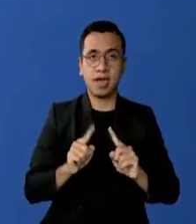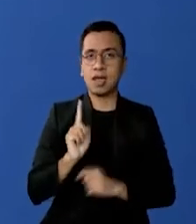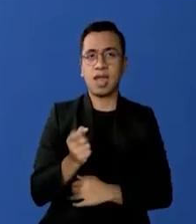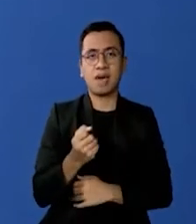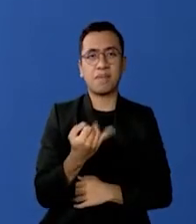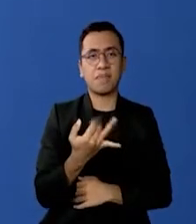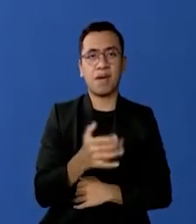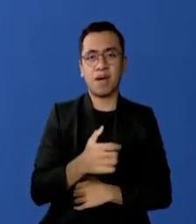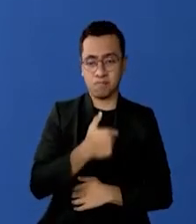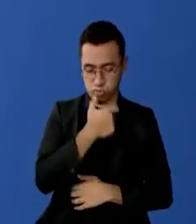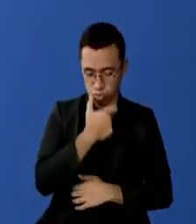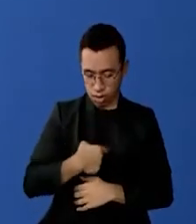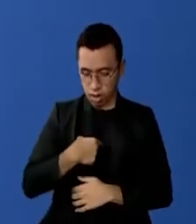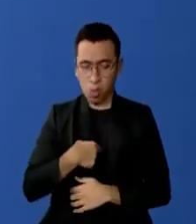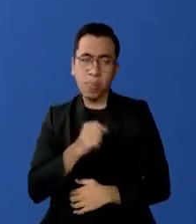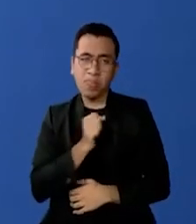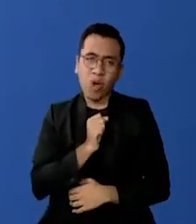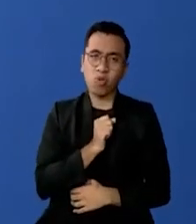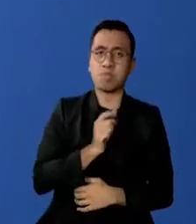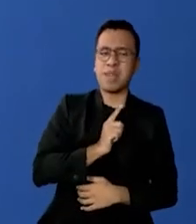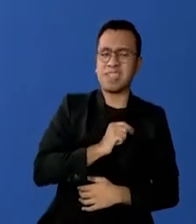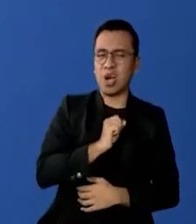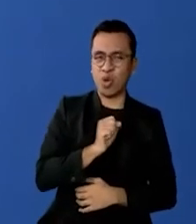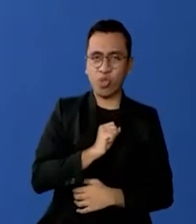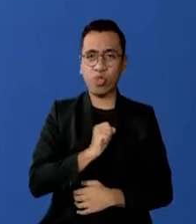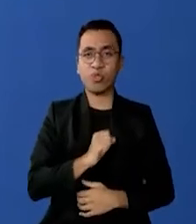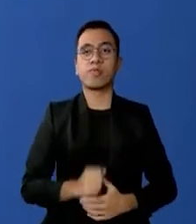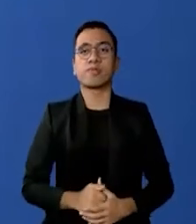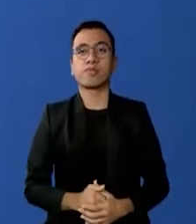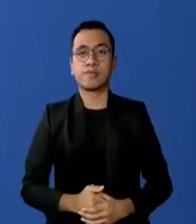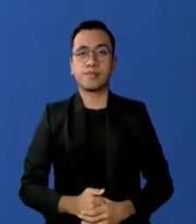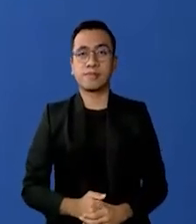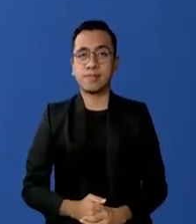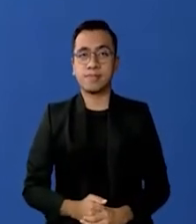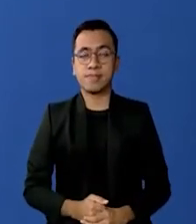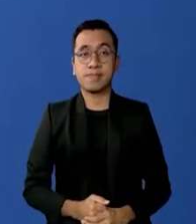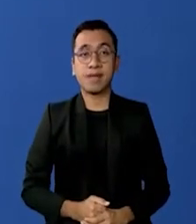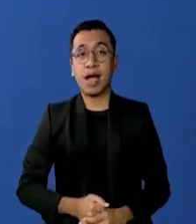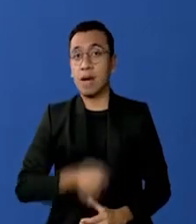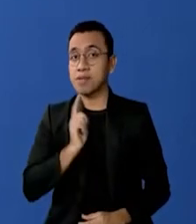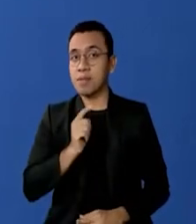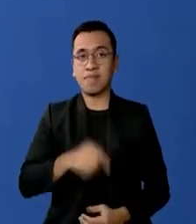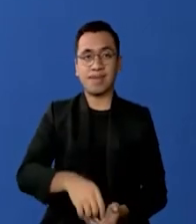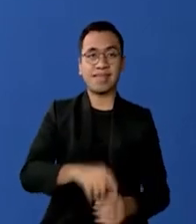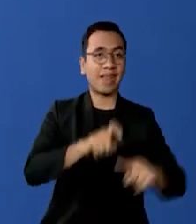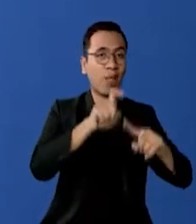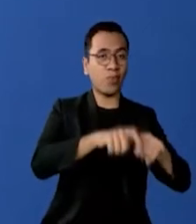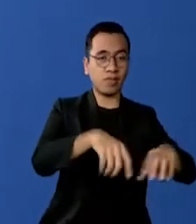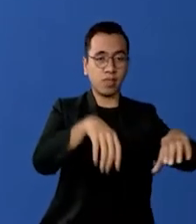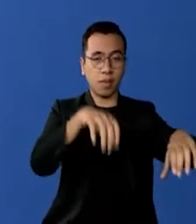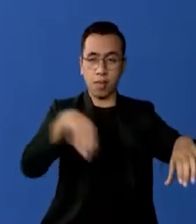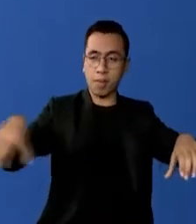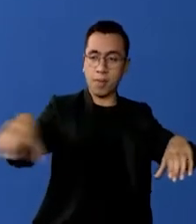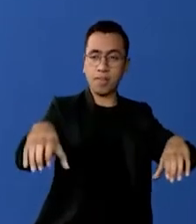dari dalam diri sendiri itu yang yang banyak karena memang tergantung dari wilayahnya tentu ya Tapi